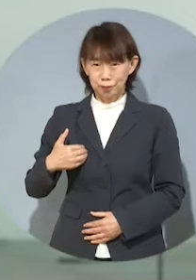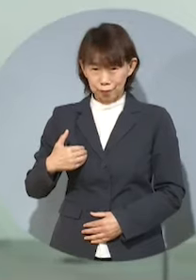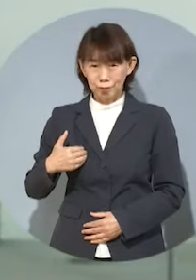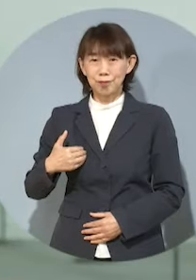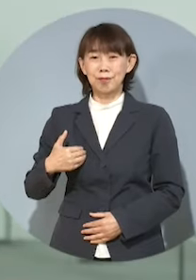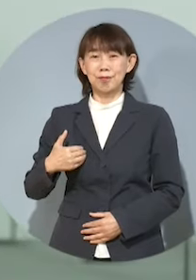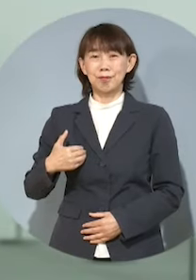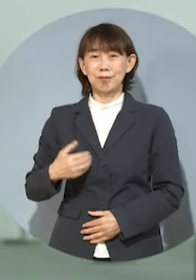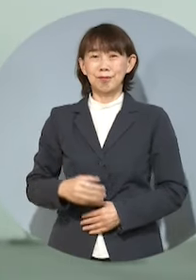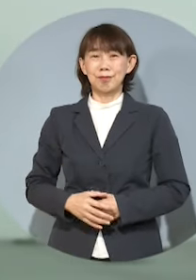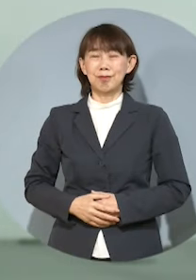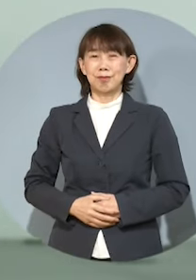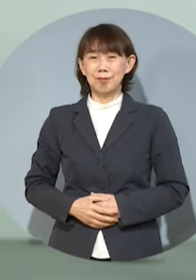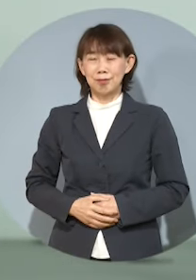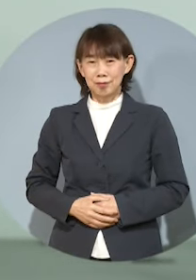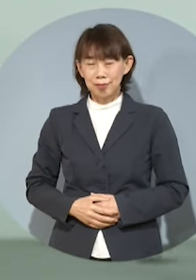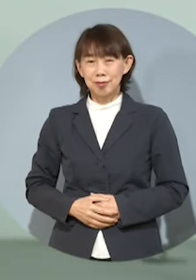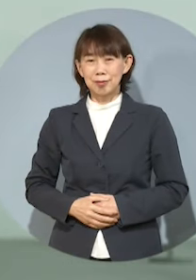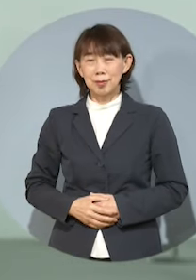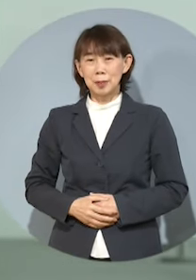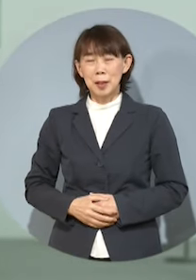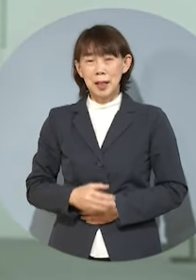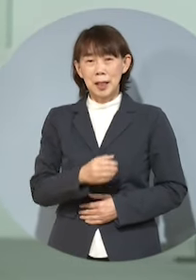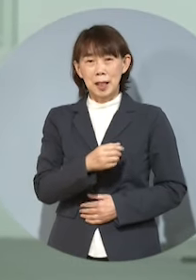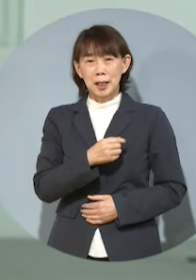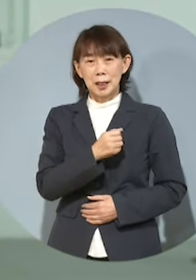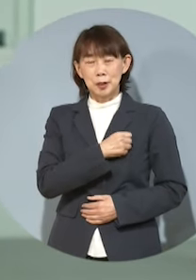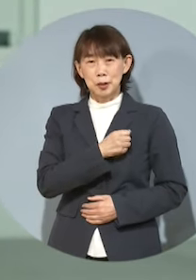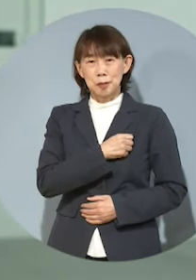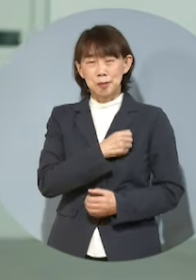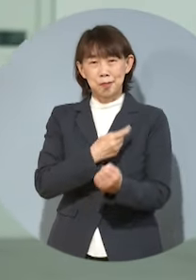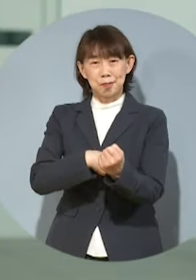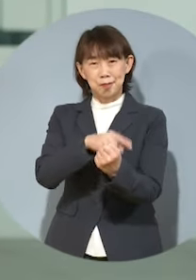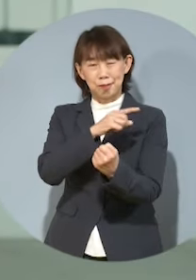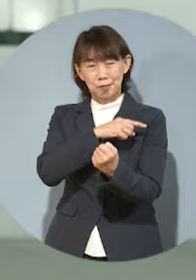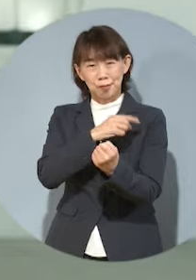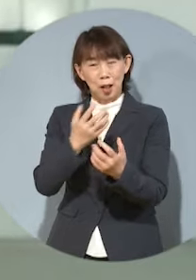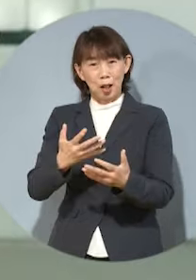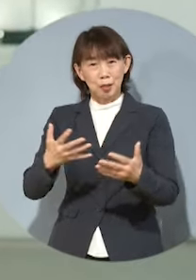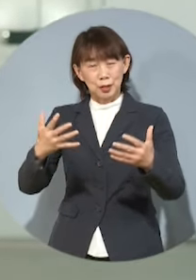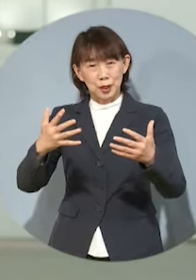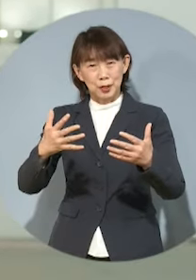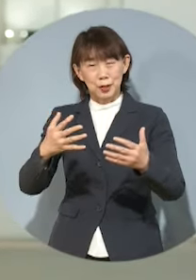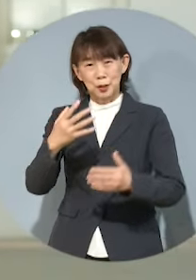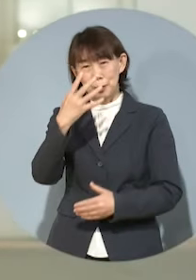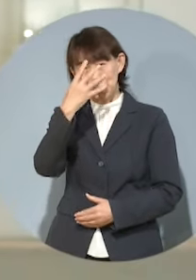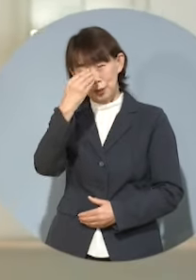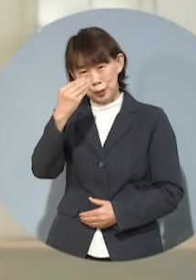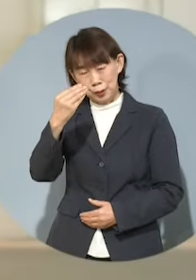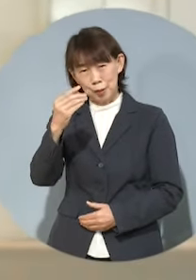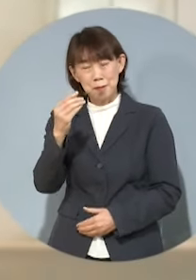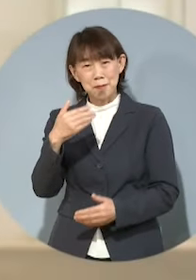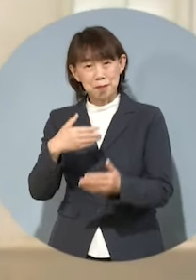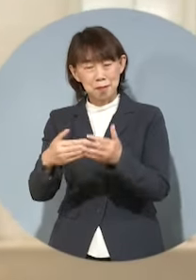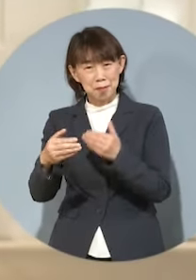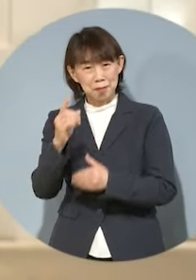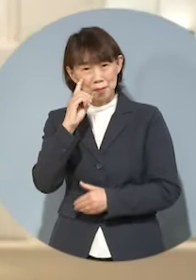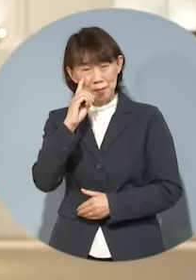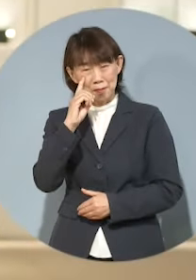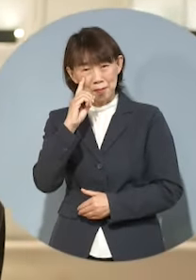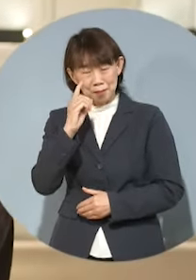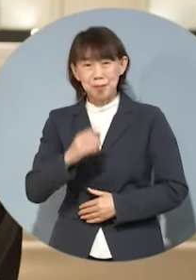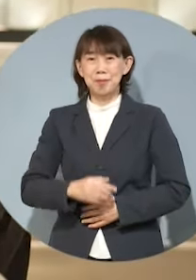生命力あふれる高尾山の魅力を 再発見してみませんか。